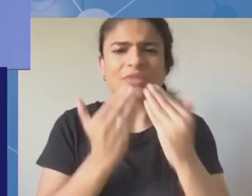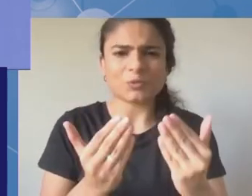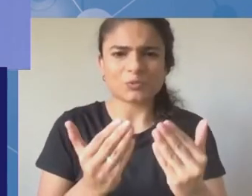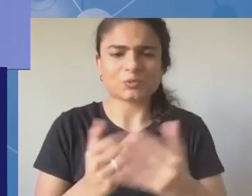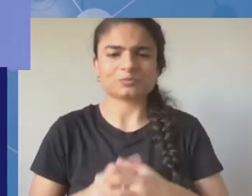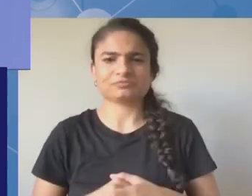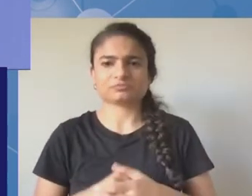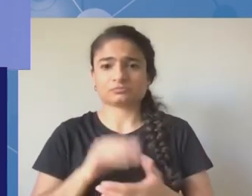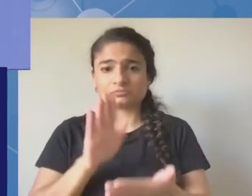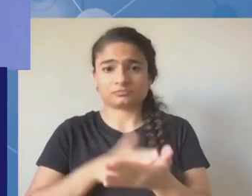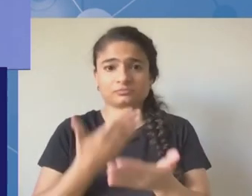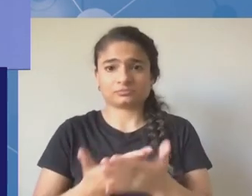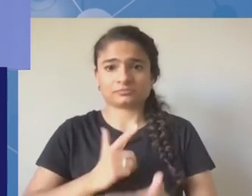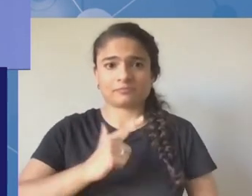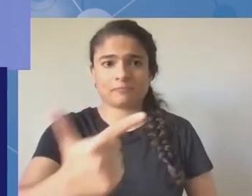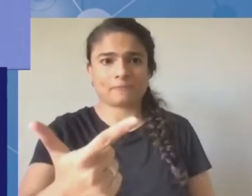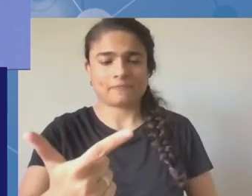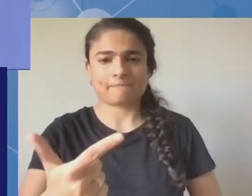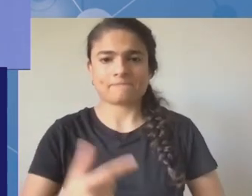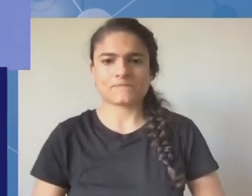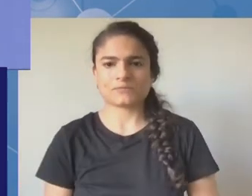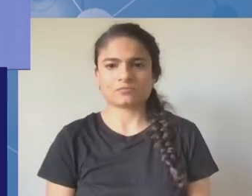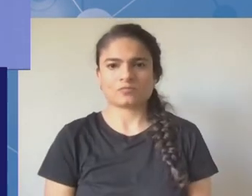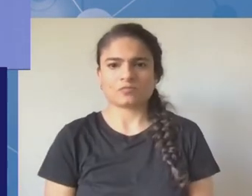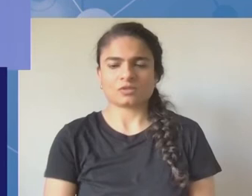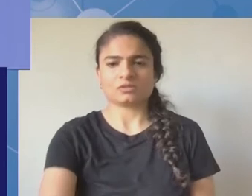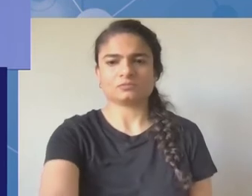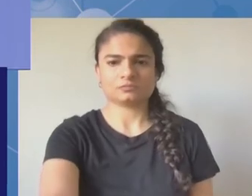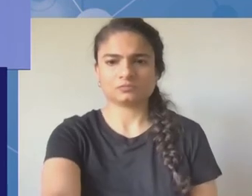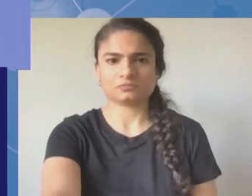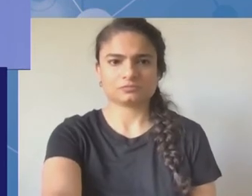أنا سأغلق الدور للميكروفون